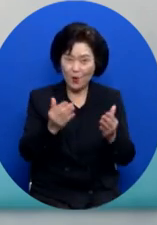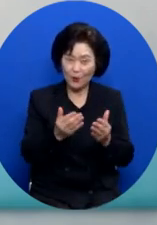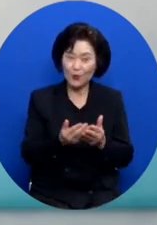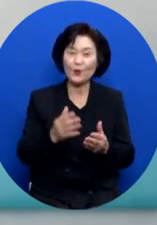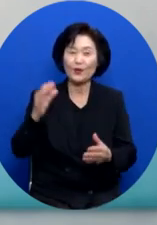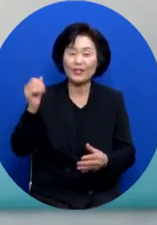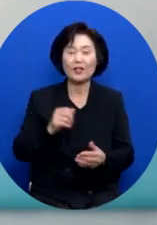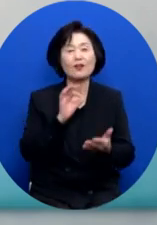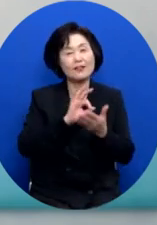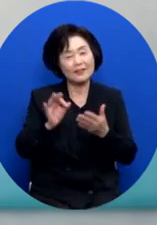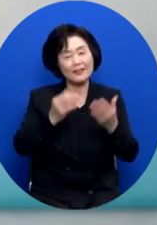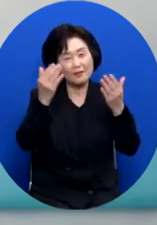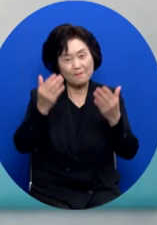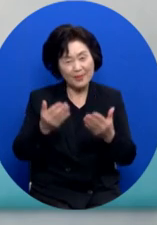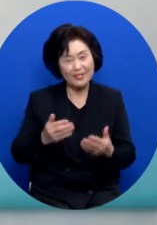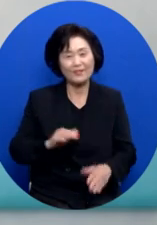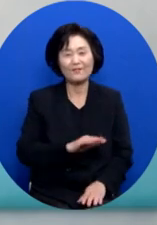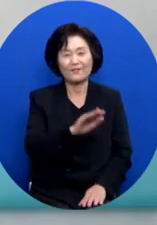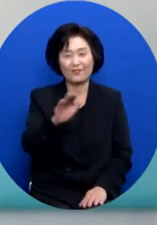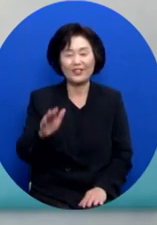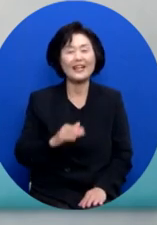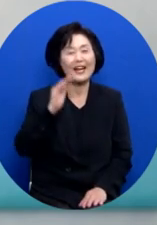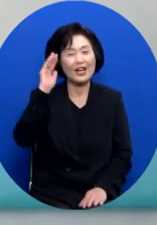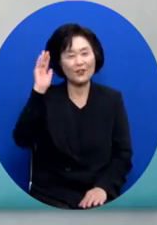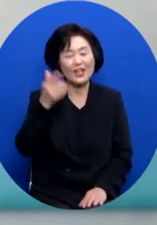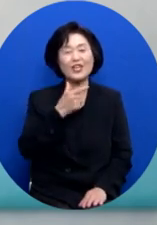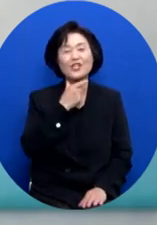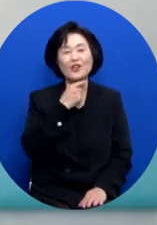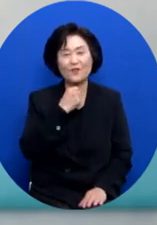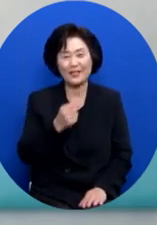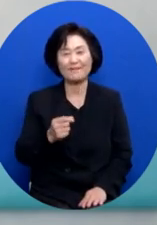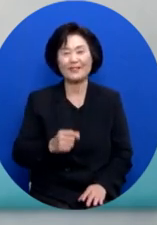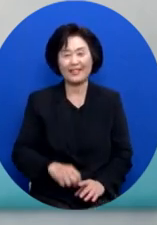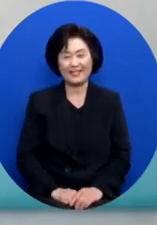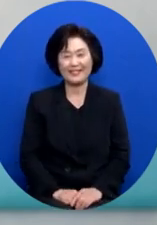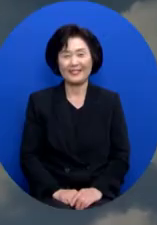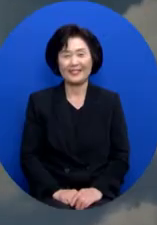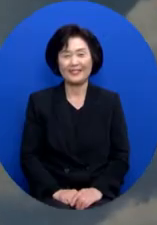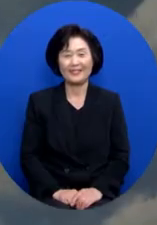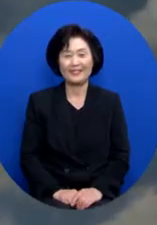받는 우리가 되기를 소망합니다.